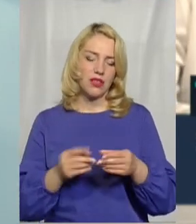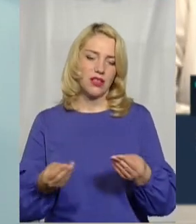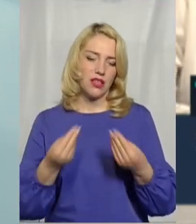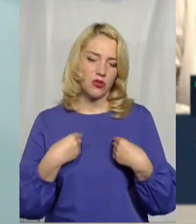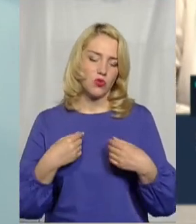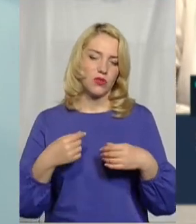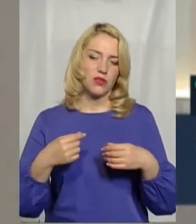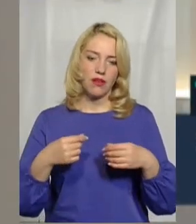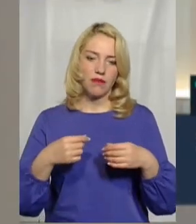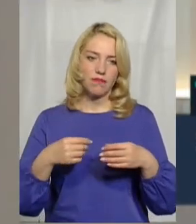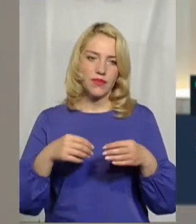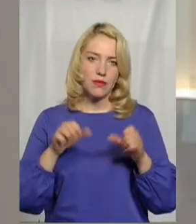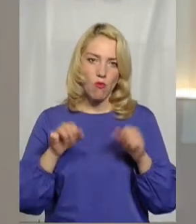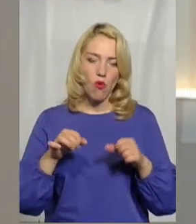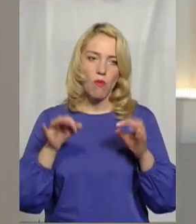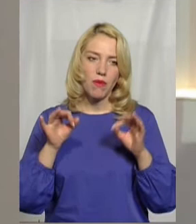документи цифрові.